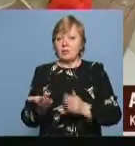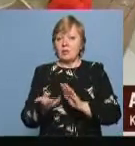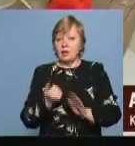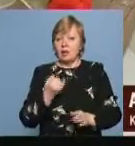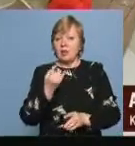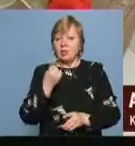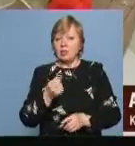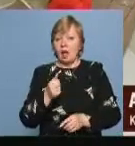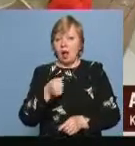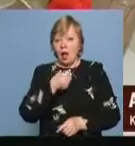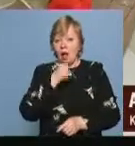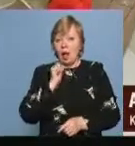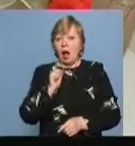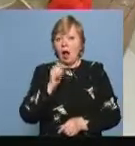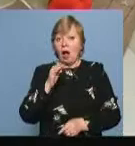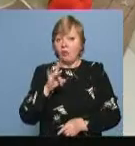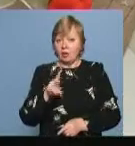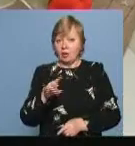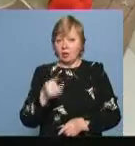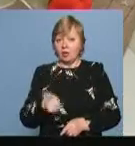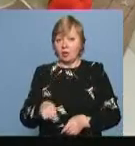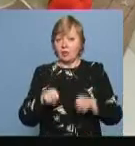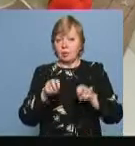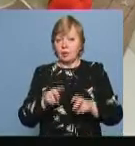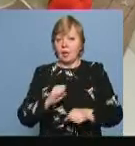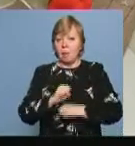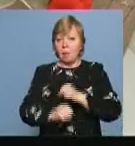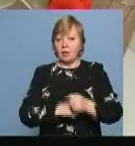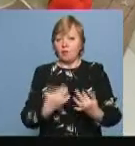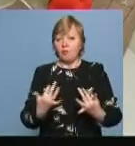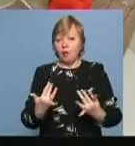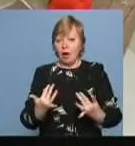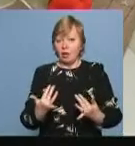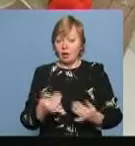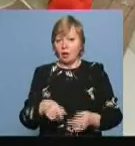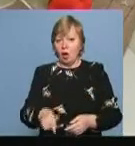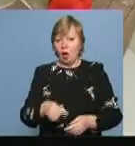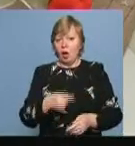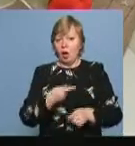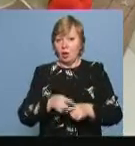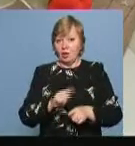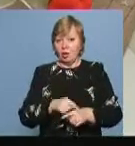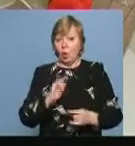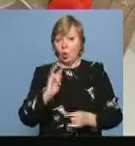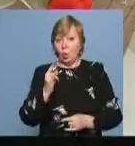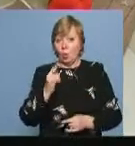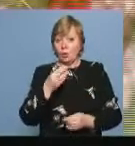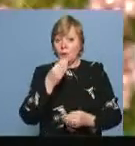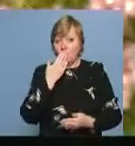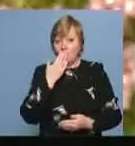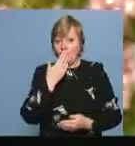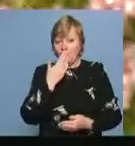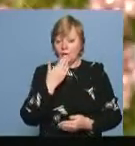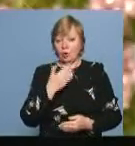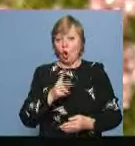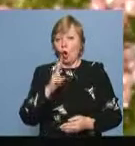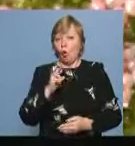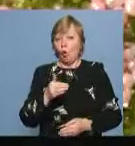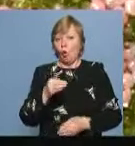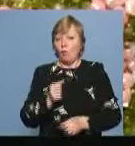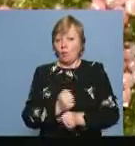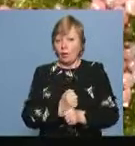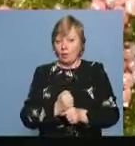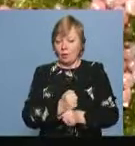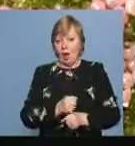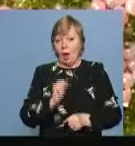куклу, материал вываривают с какими-нибудь специями. Например, вот эта курица пахнет кофе. Волшебную рощу из